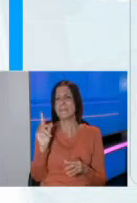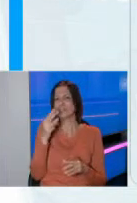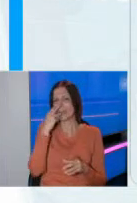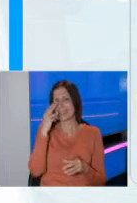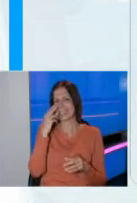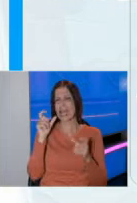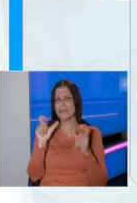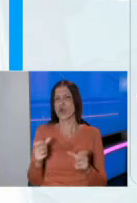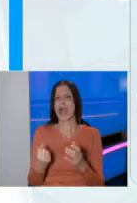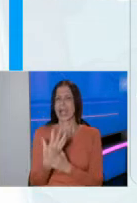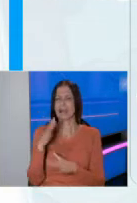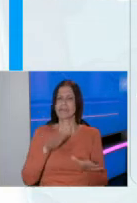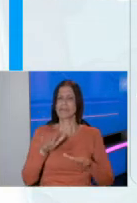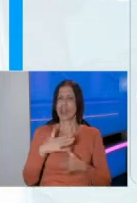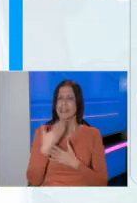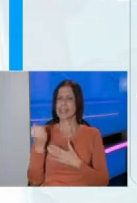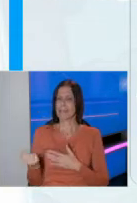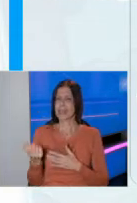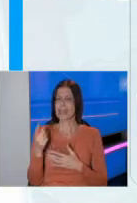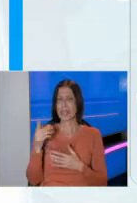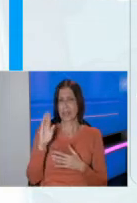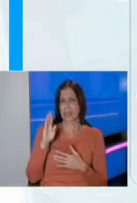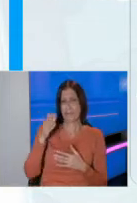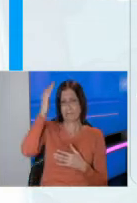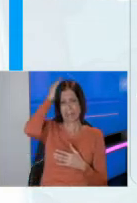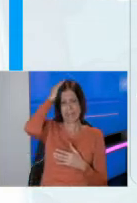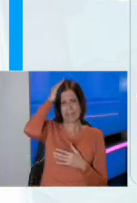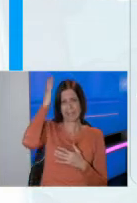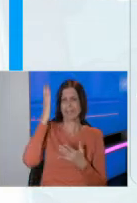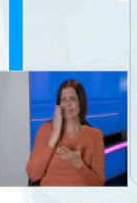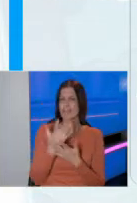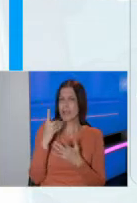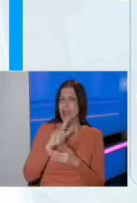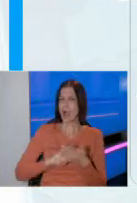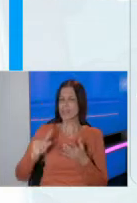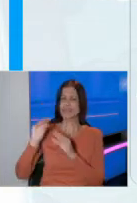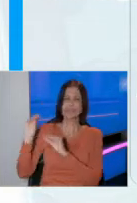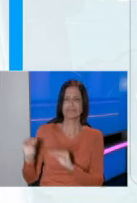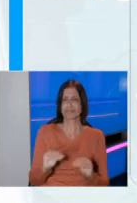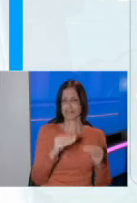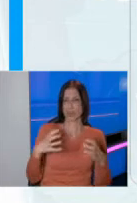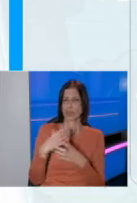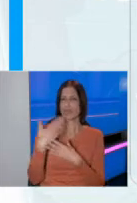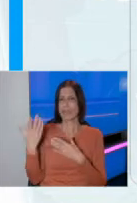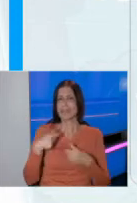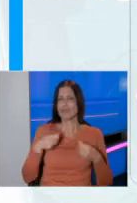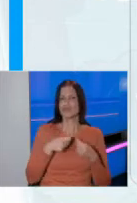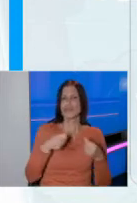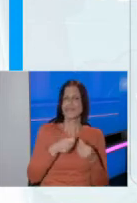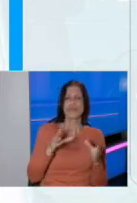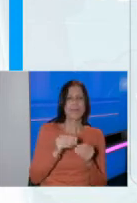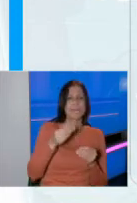שמנסה למנוע הקמת ממשלת ימין. בנט עבר תוך כמה חודשים מגוש הימין אל שותפות עם לפיד